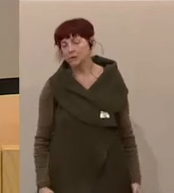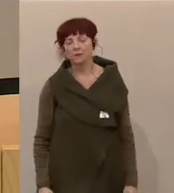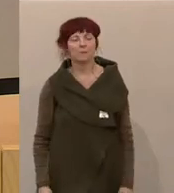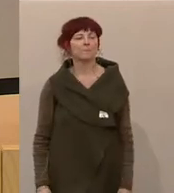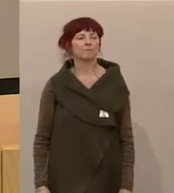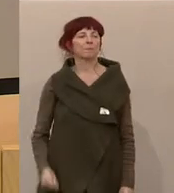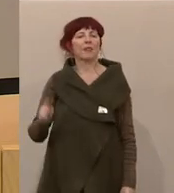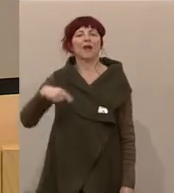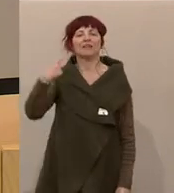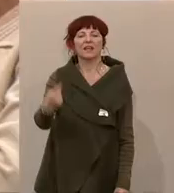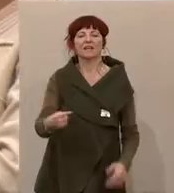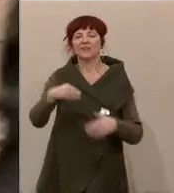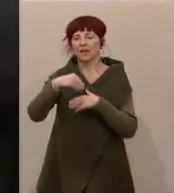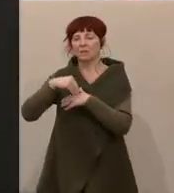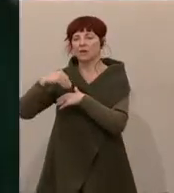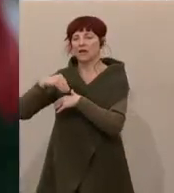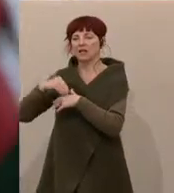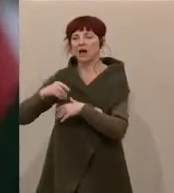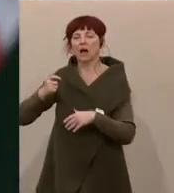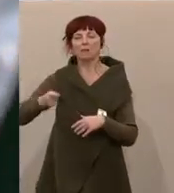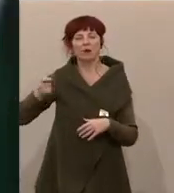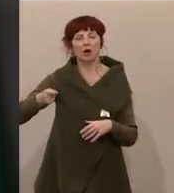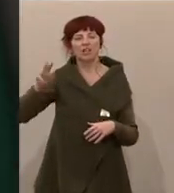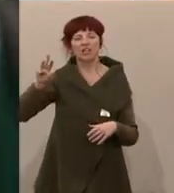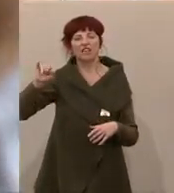Als nächstes zu Wort gemeldet ist der Abgeordnete Wimmer.